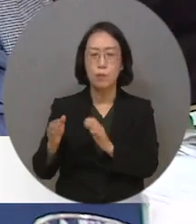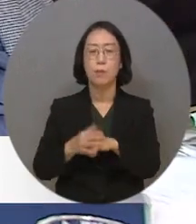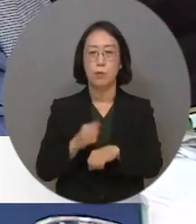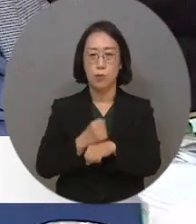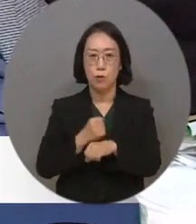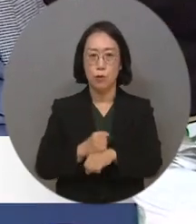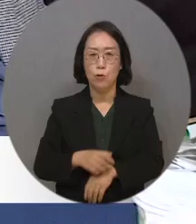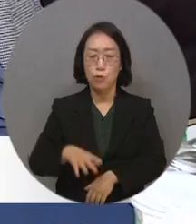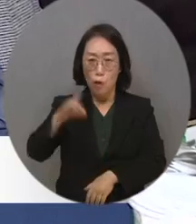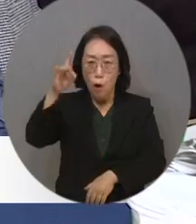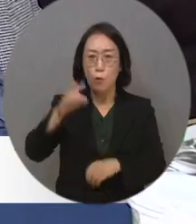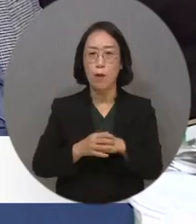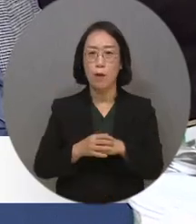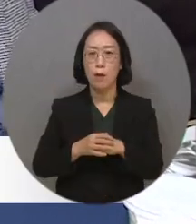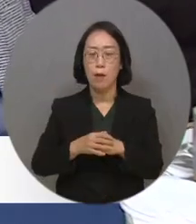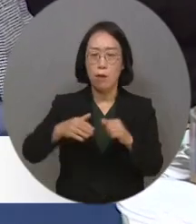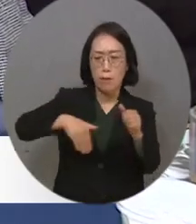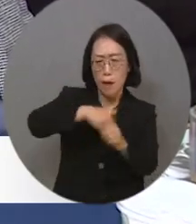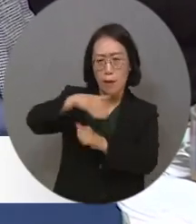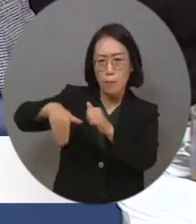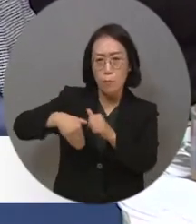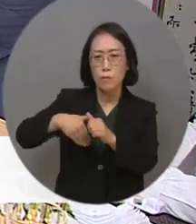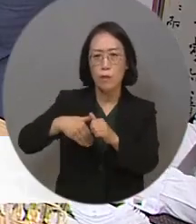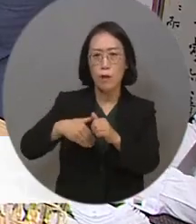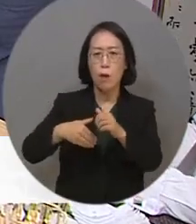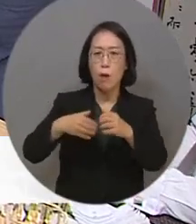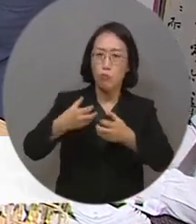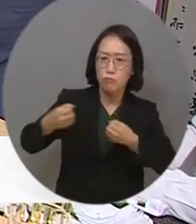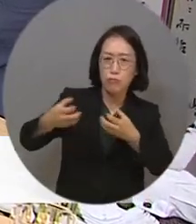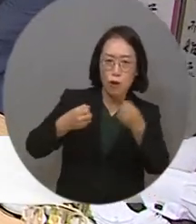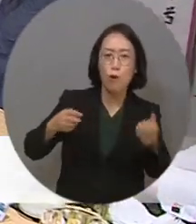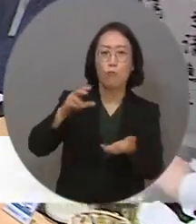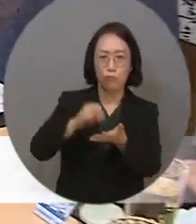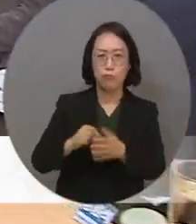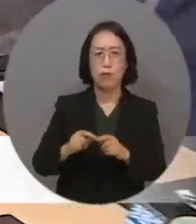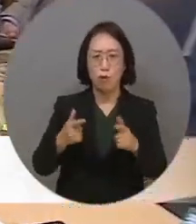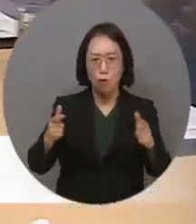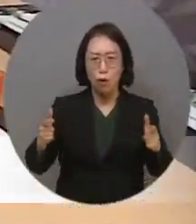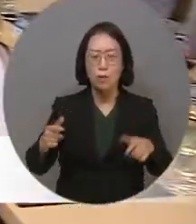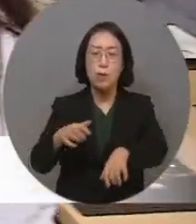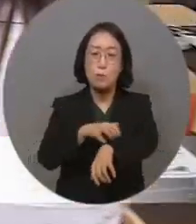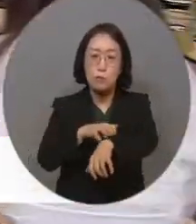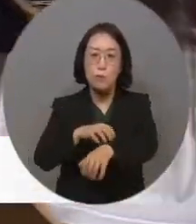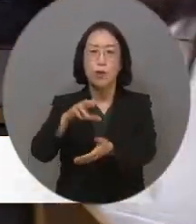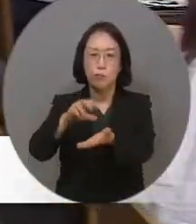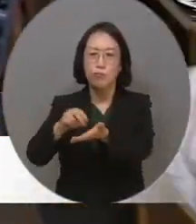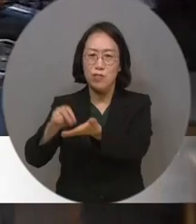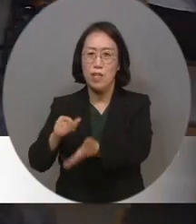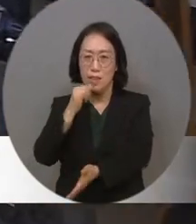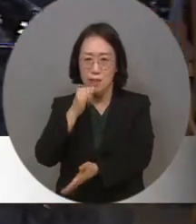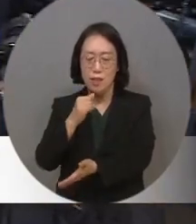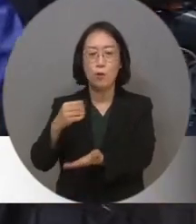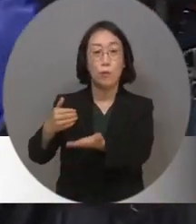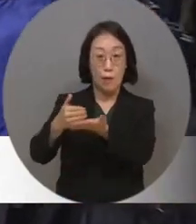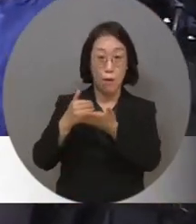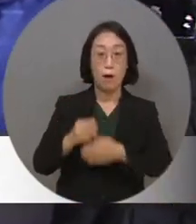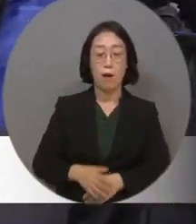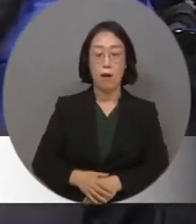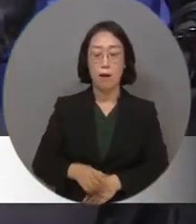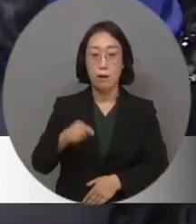초기 과정에 국내 장애계가 단합하지 못하고 행정에 매몰돼 있는 경향을 발견했다고 아쉬움을 드러내는